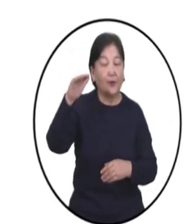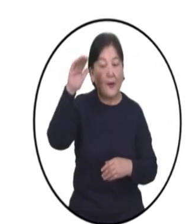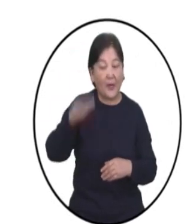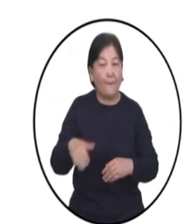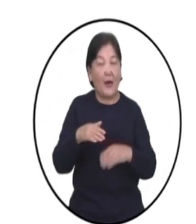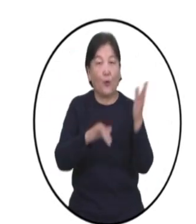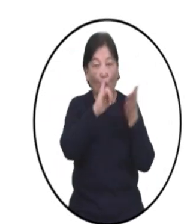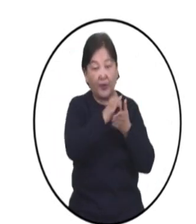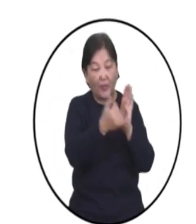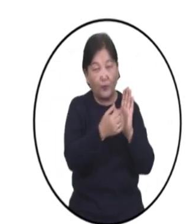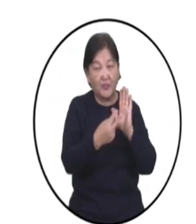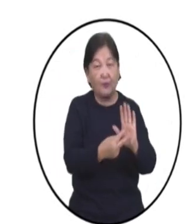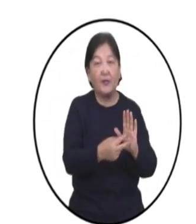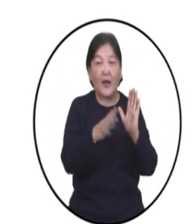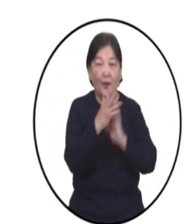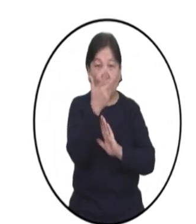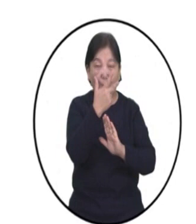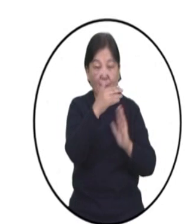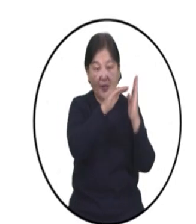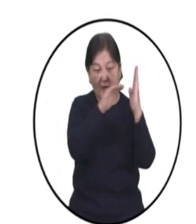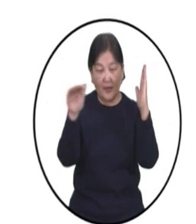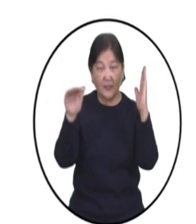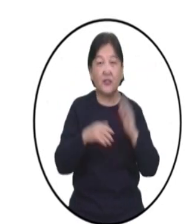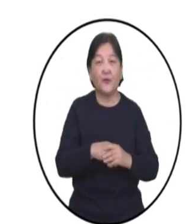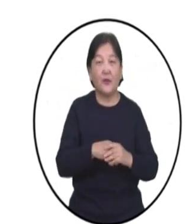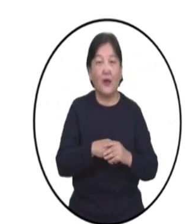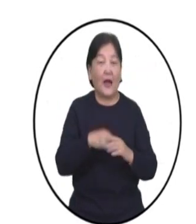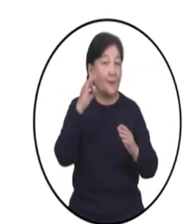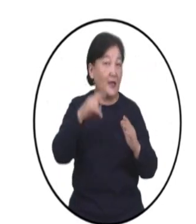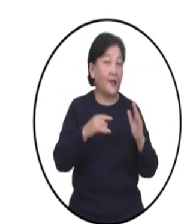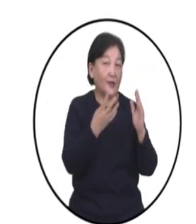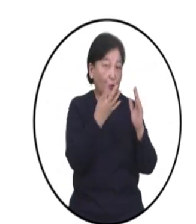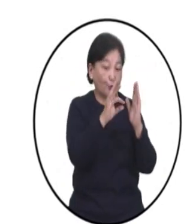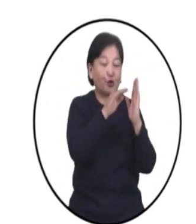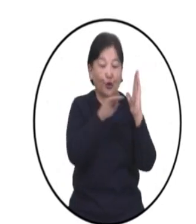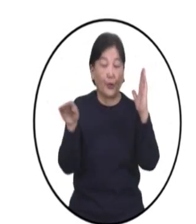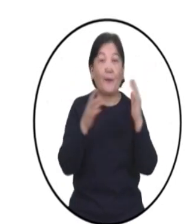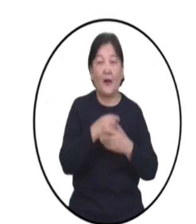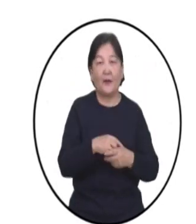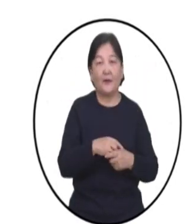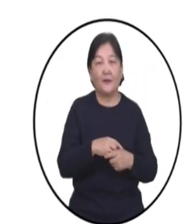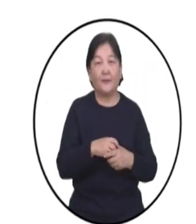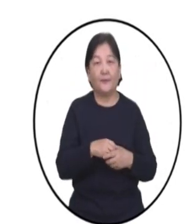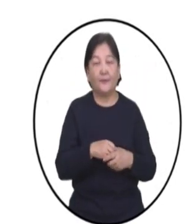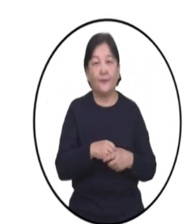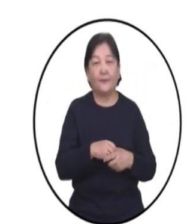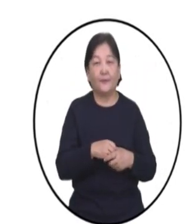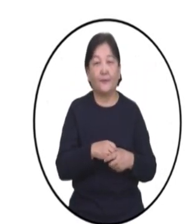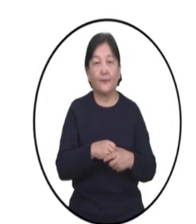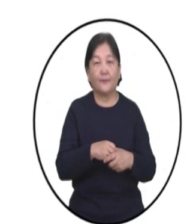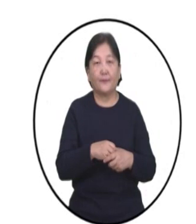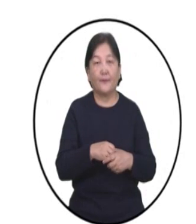бага утга бол 13 гэдэг утга төр харгалзаж байна. Хамгийн их утга нь бол 40 гэдэг утга. Эндээс харгалзаж байгаа нь та бүхэнд харагдаж